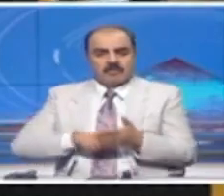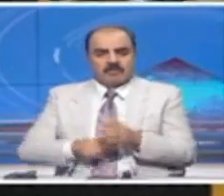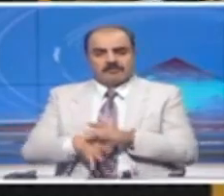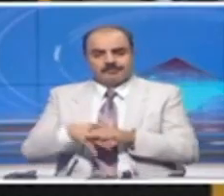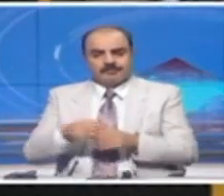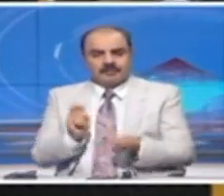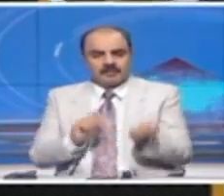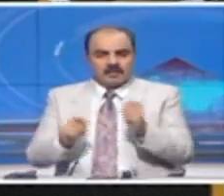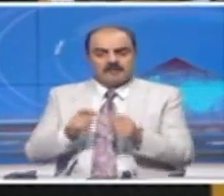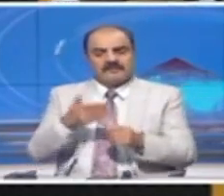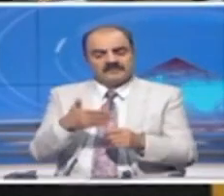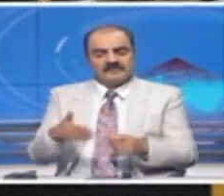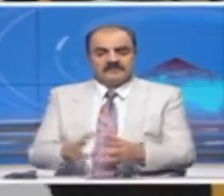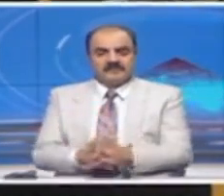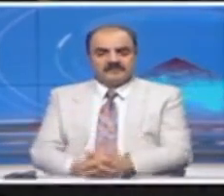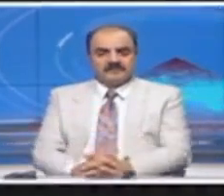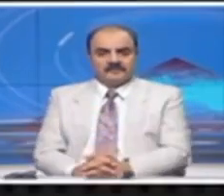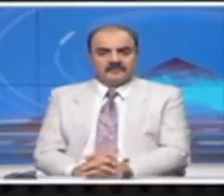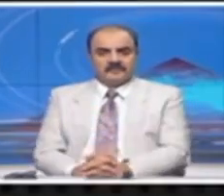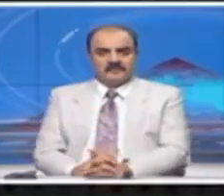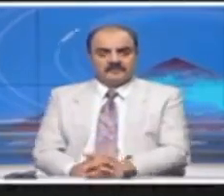نارية وأدوات وأجزاء التصنيع.